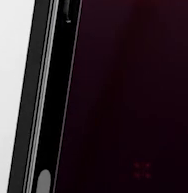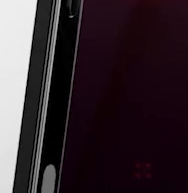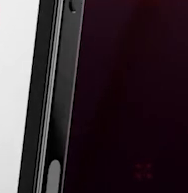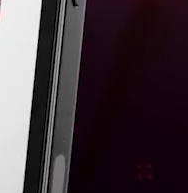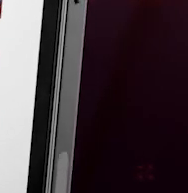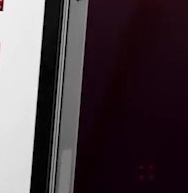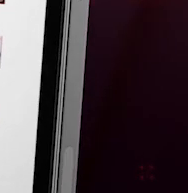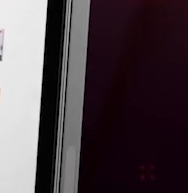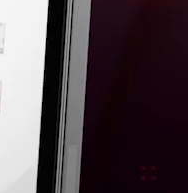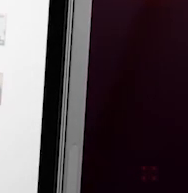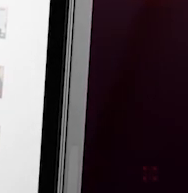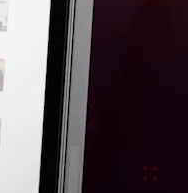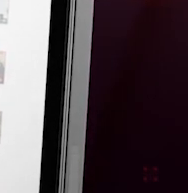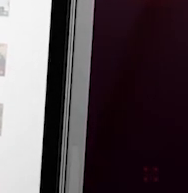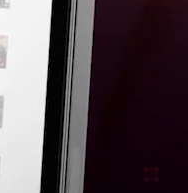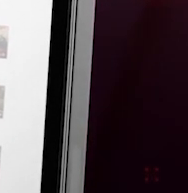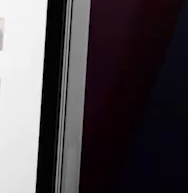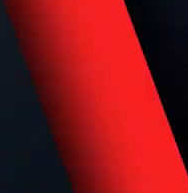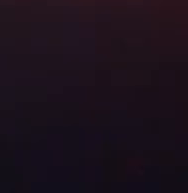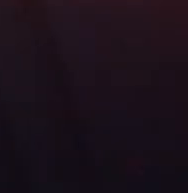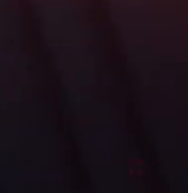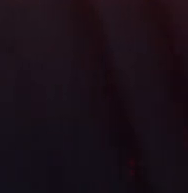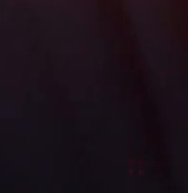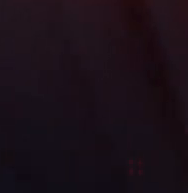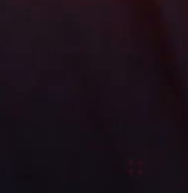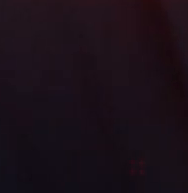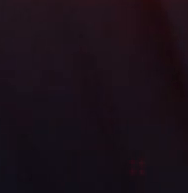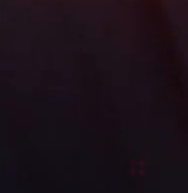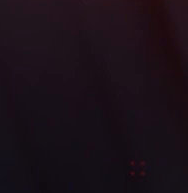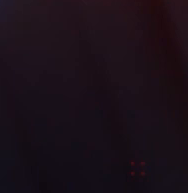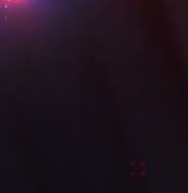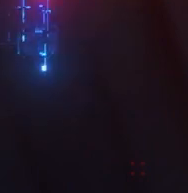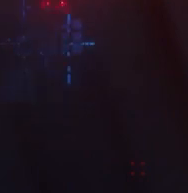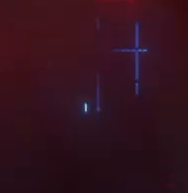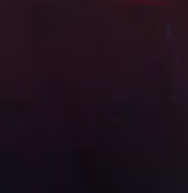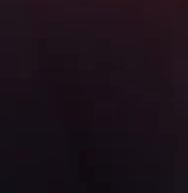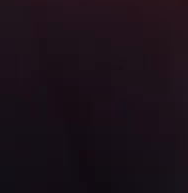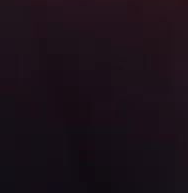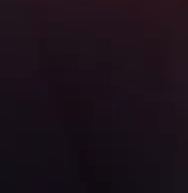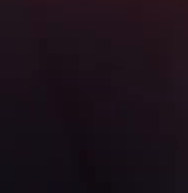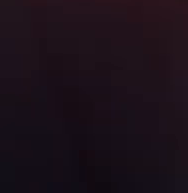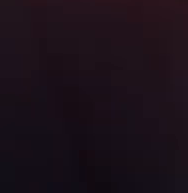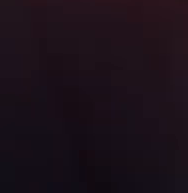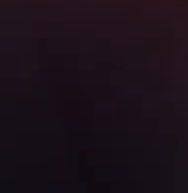channel එක අදම subscribe කරන්න News First ජනතාව සමග